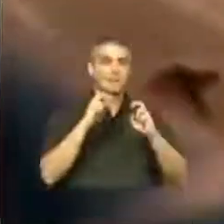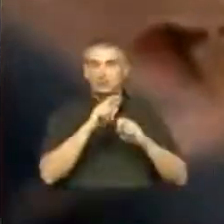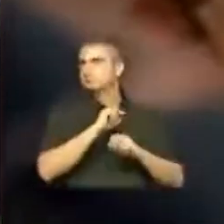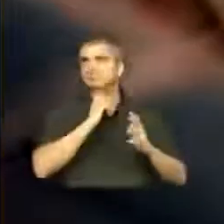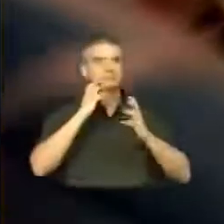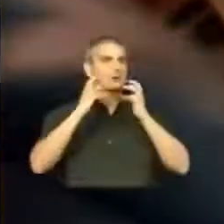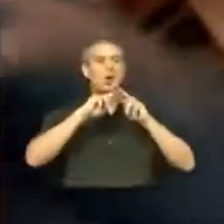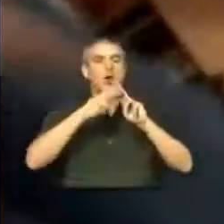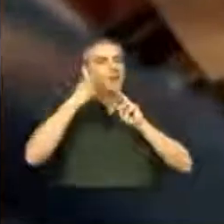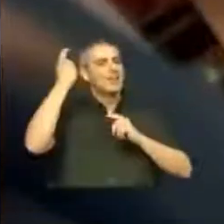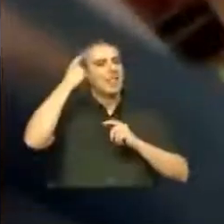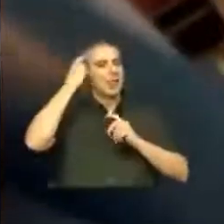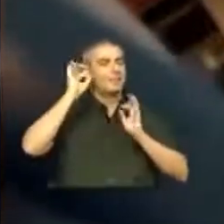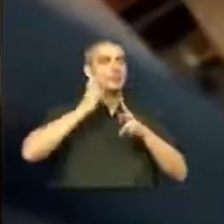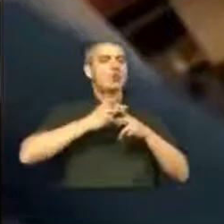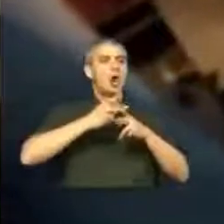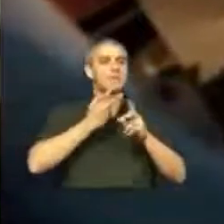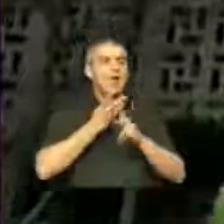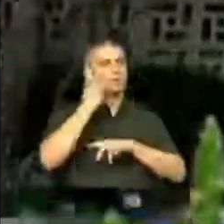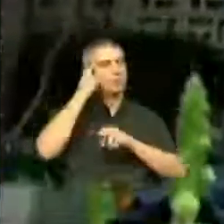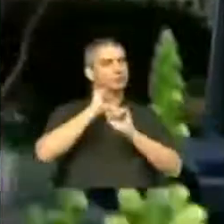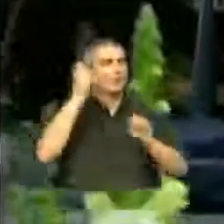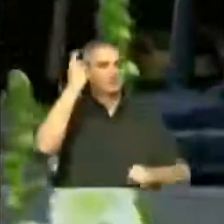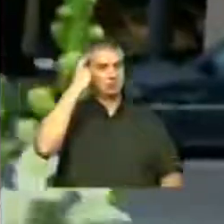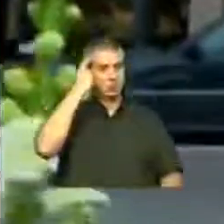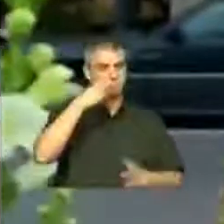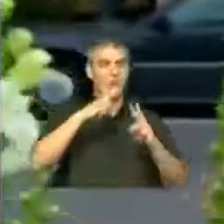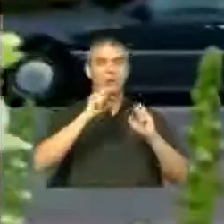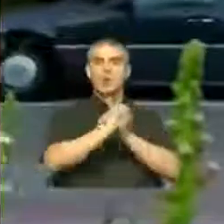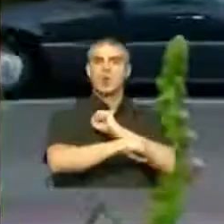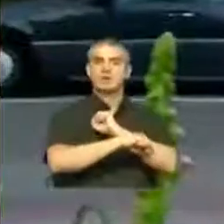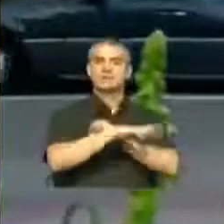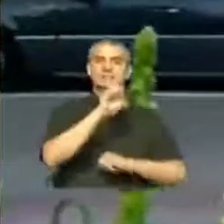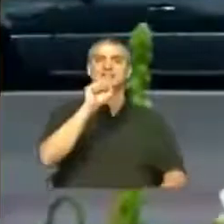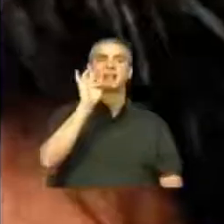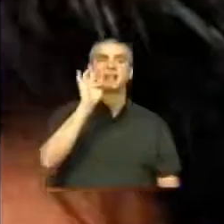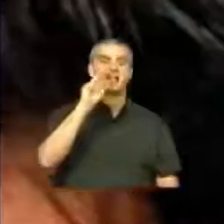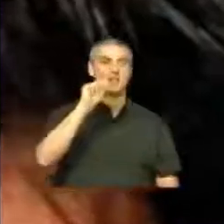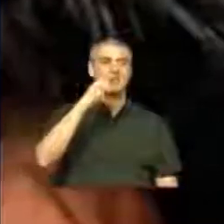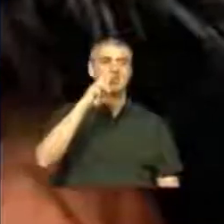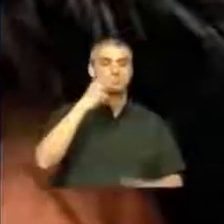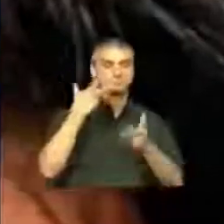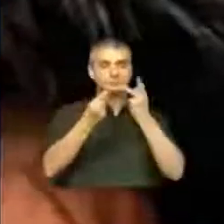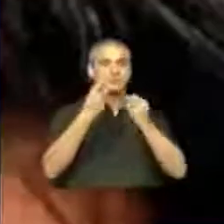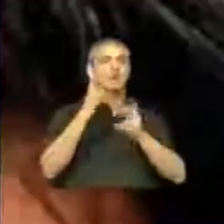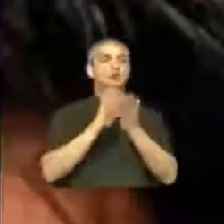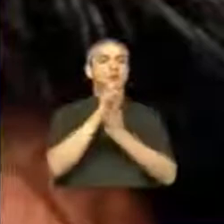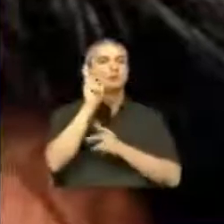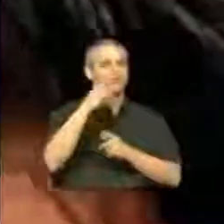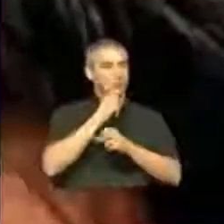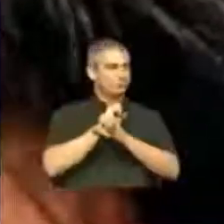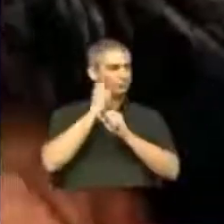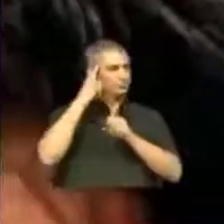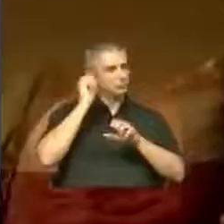את העולם הנוירולוגי ובעיקר חולים שעברו שבץ מוחי. חוקרים מאוניברסיטת סטנפורד הזריקו ל-18 חולי שבץ מוחי